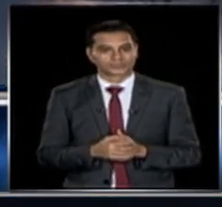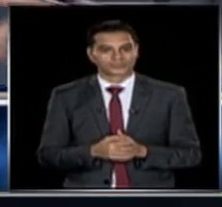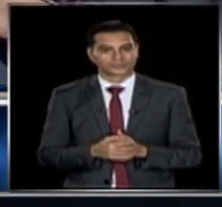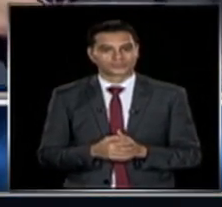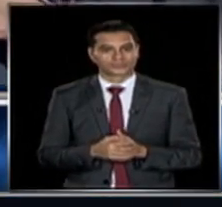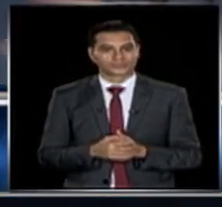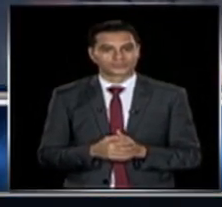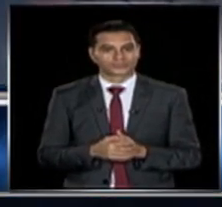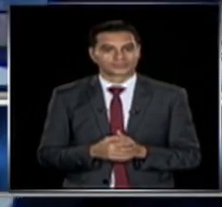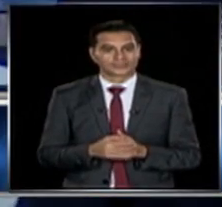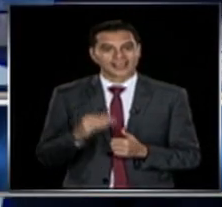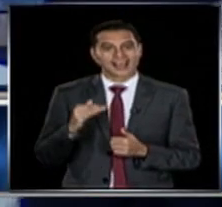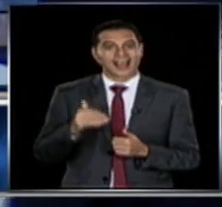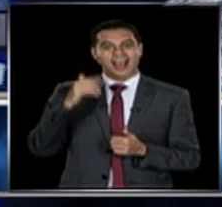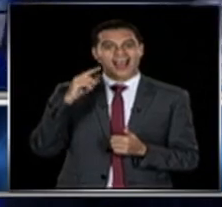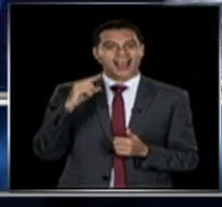خالد النبوي.